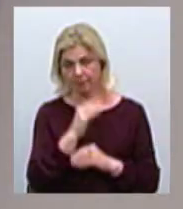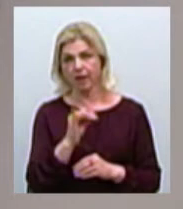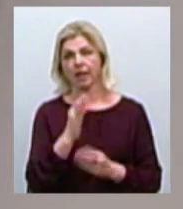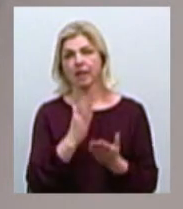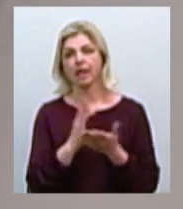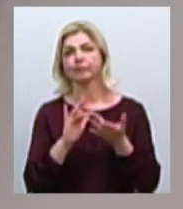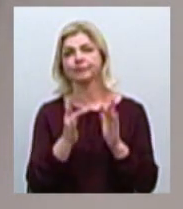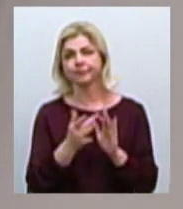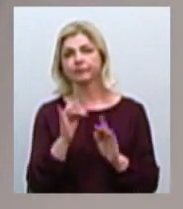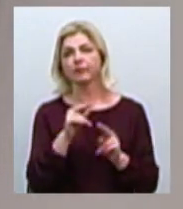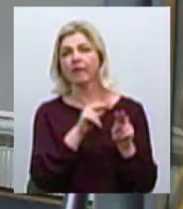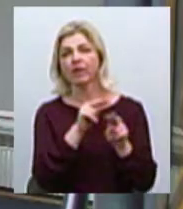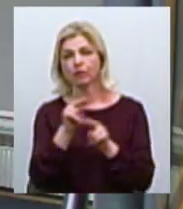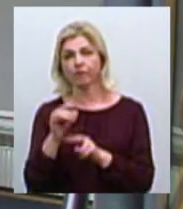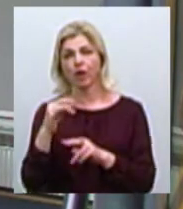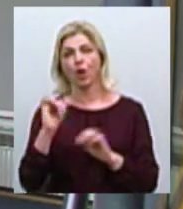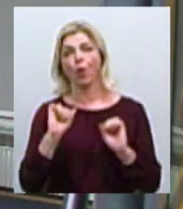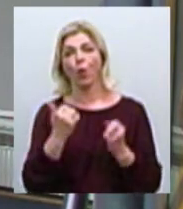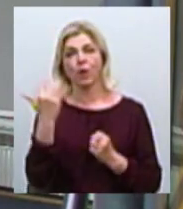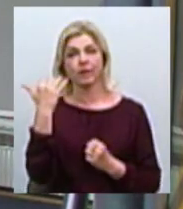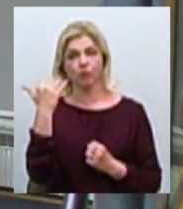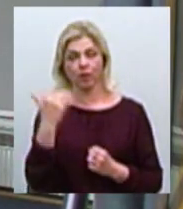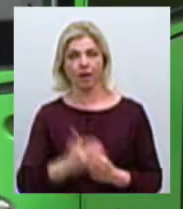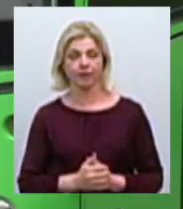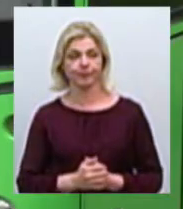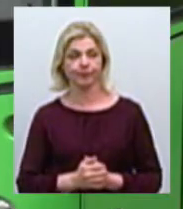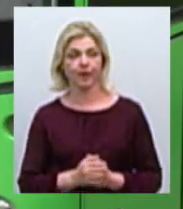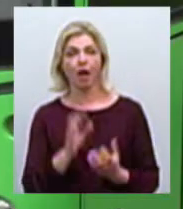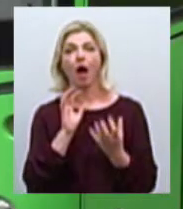системою відеоспостереження і кондиціонерами. Автобус МАЗ